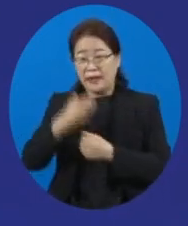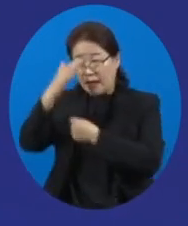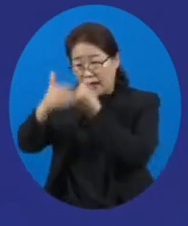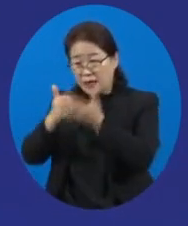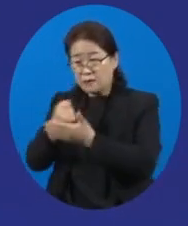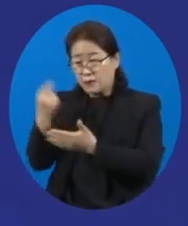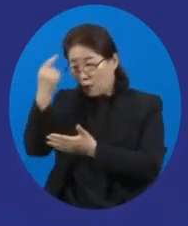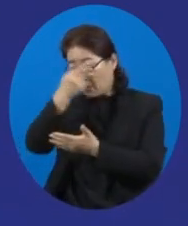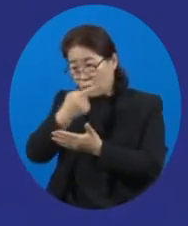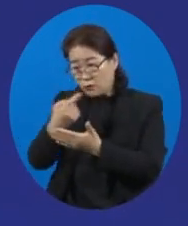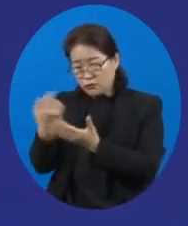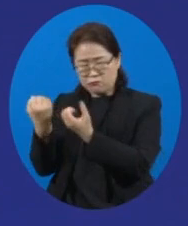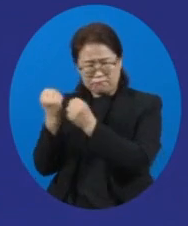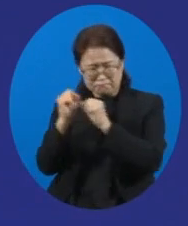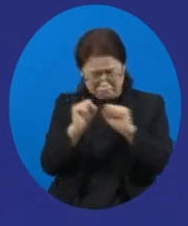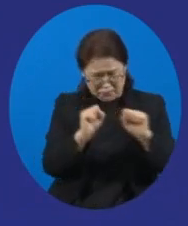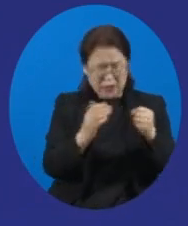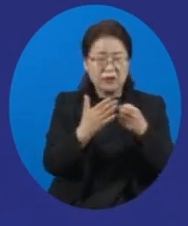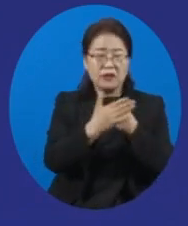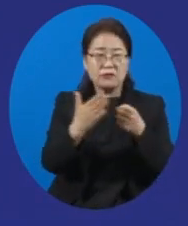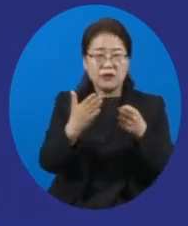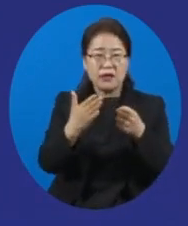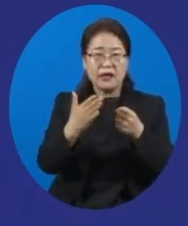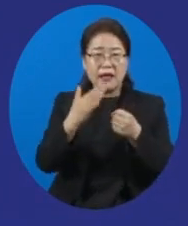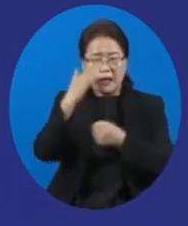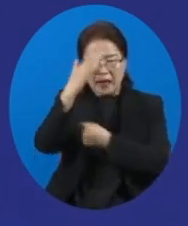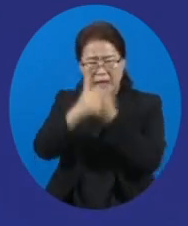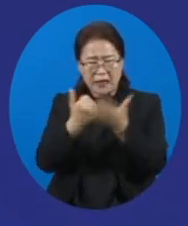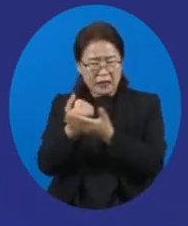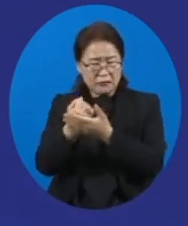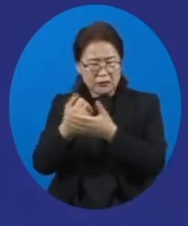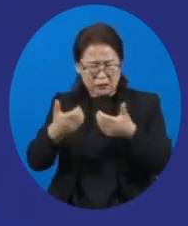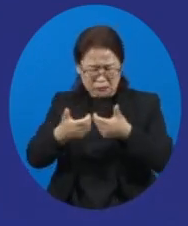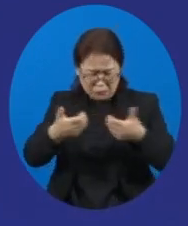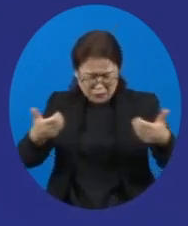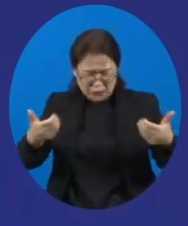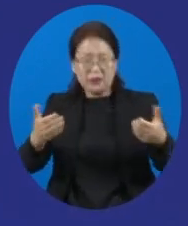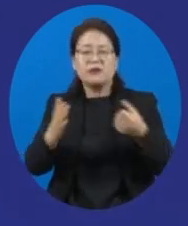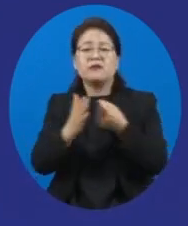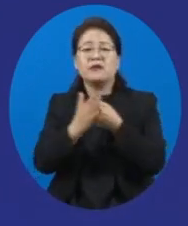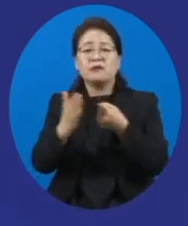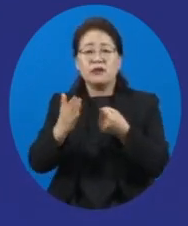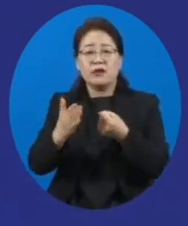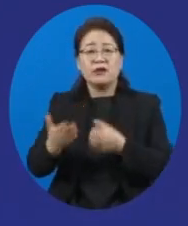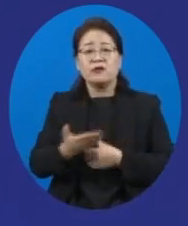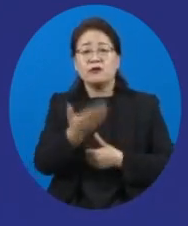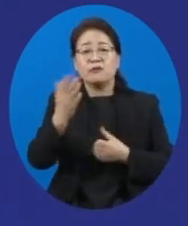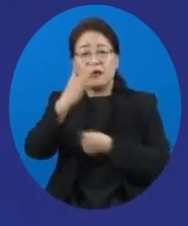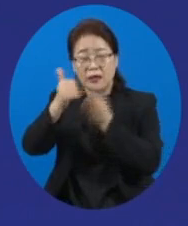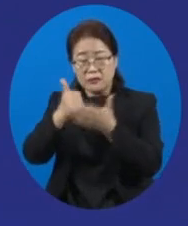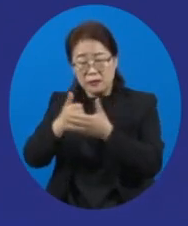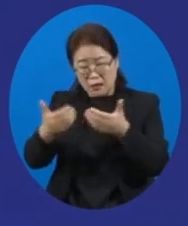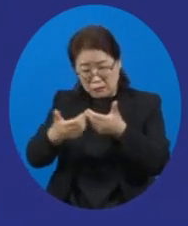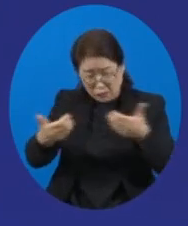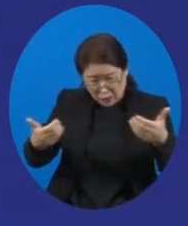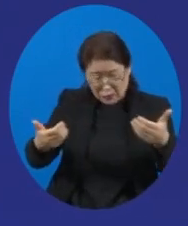하나님의 얼굴을 멀리했기 때문이에요. 하나님과 멀어졌기 때문입니다. 여러분, 하나님과